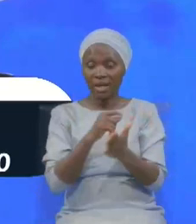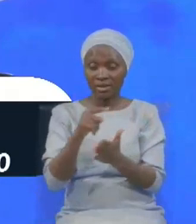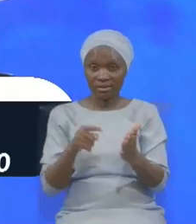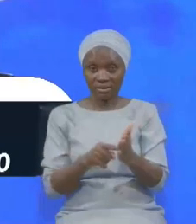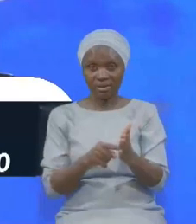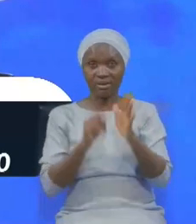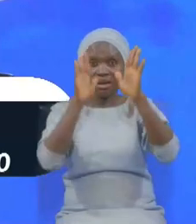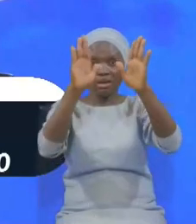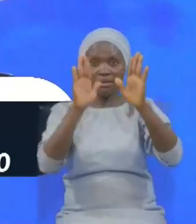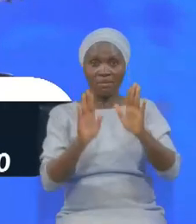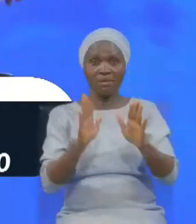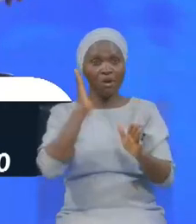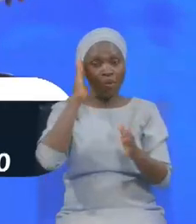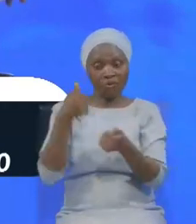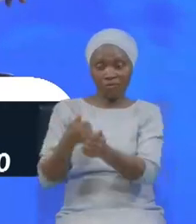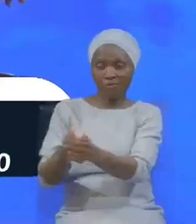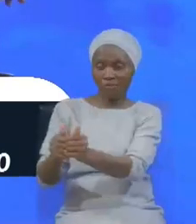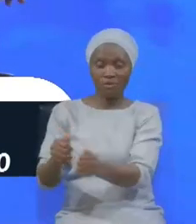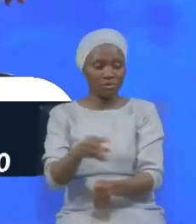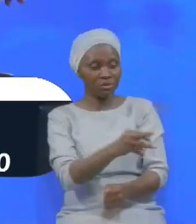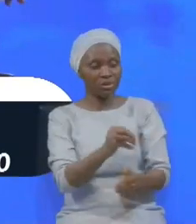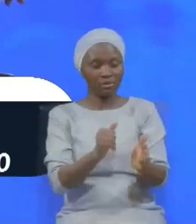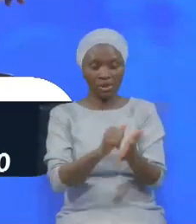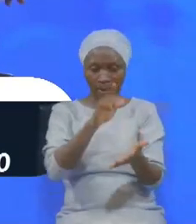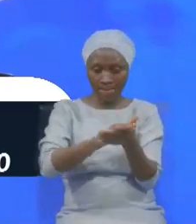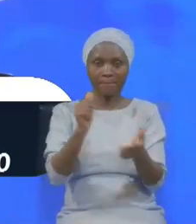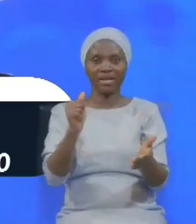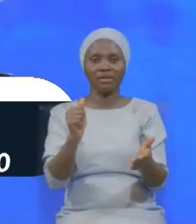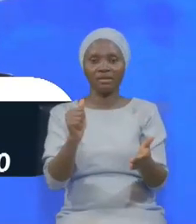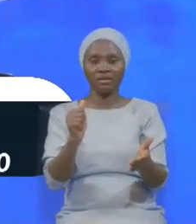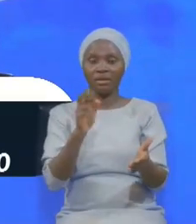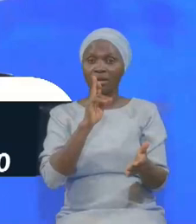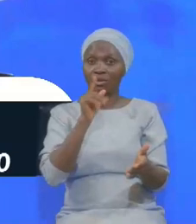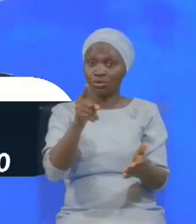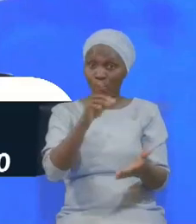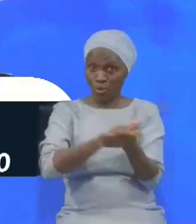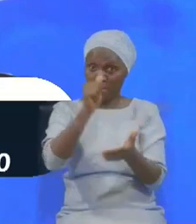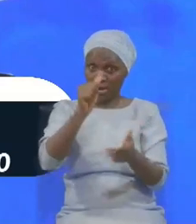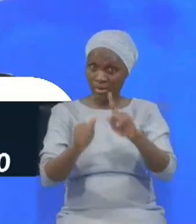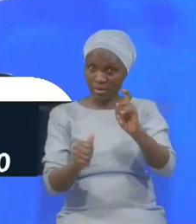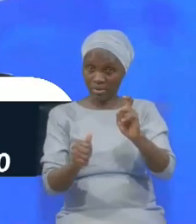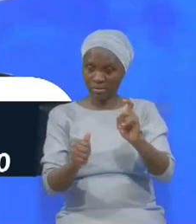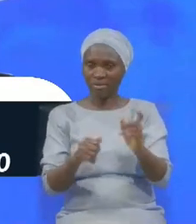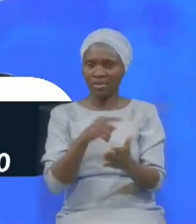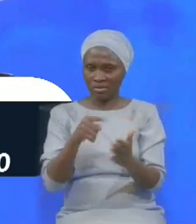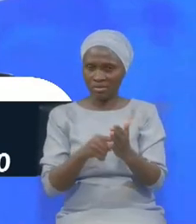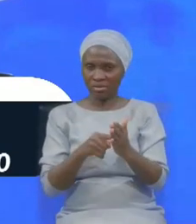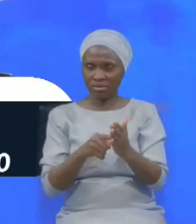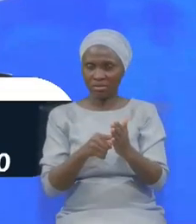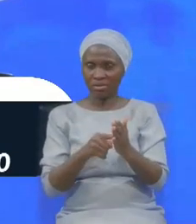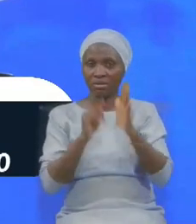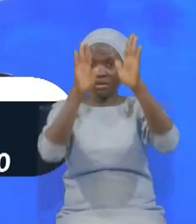qui accompagneront ceux qui auront cru. Y a-t-il des croyants ici ce soir? Je dis, y a-t-il des croyants ici ce soir? Voici les miracles qui